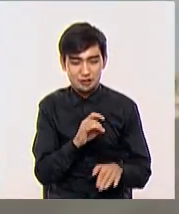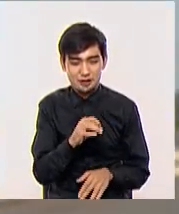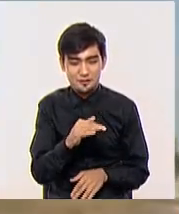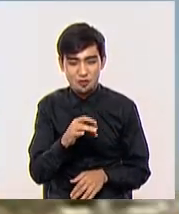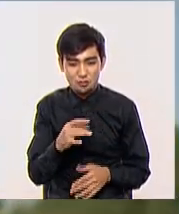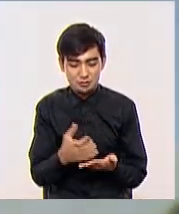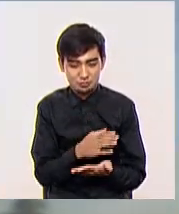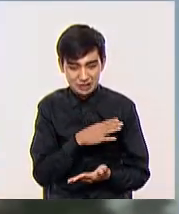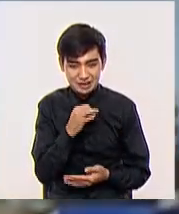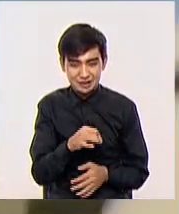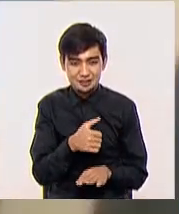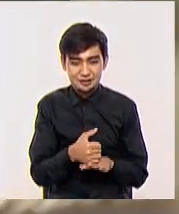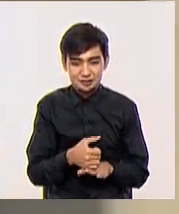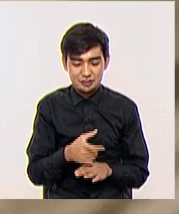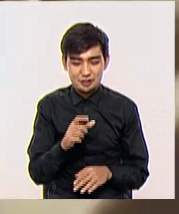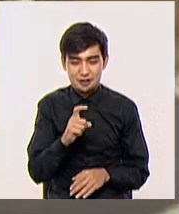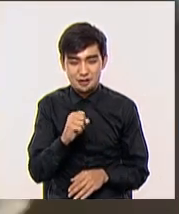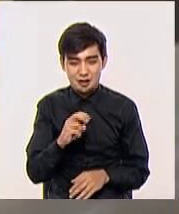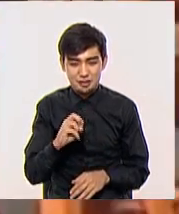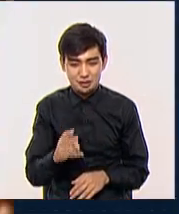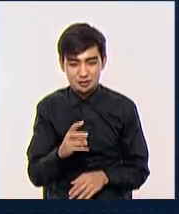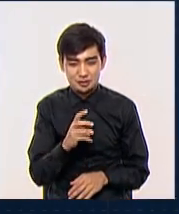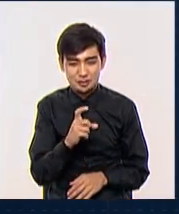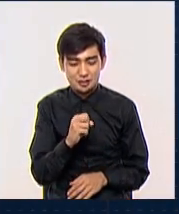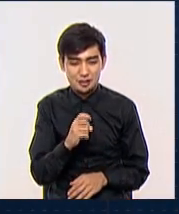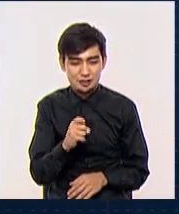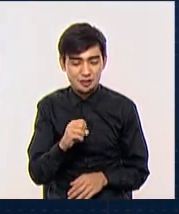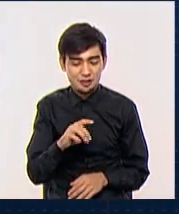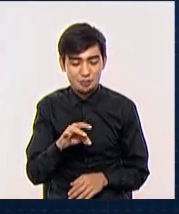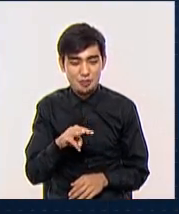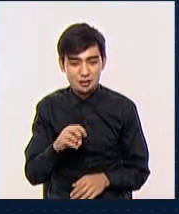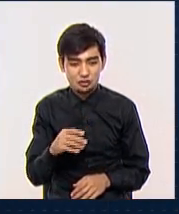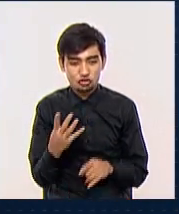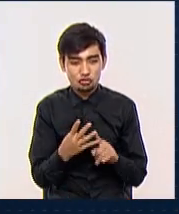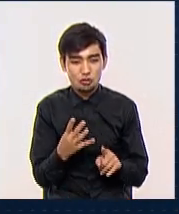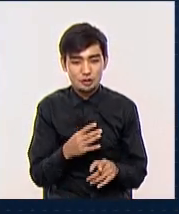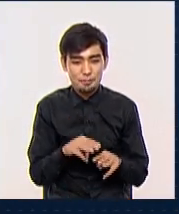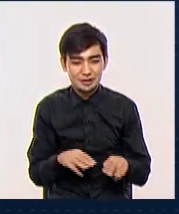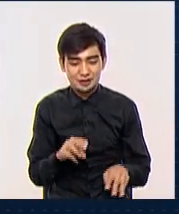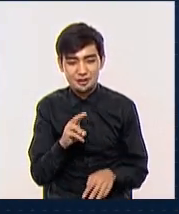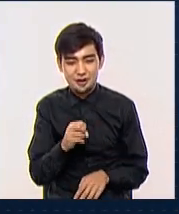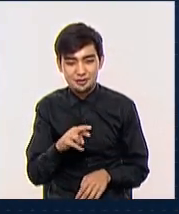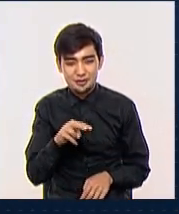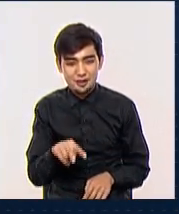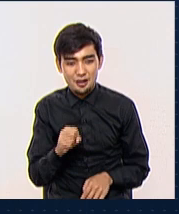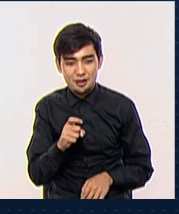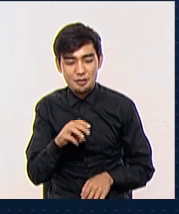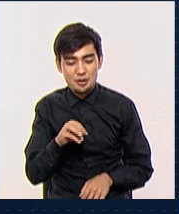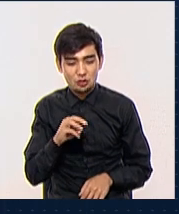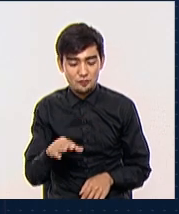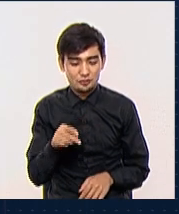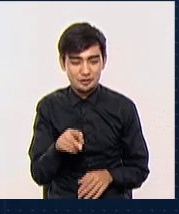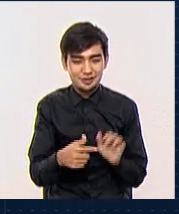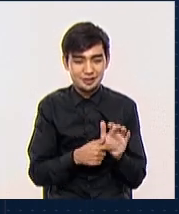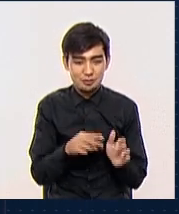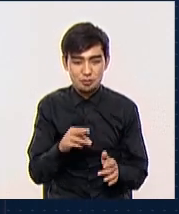благо Родины был удостоен звания халык кахарманы. Четвертый министр обороны Даниил Ахметов возглавлял ведомство с января 2007